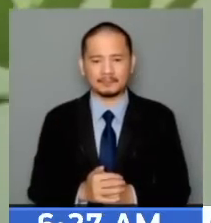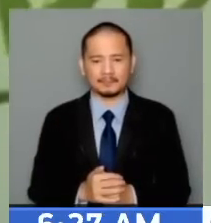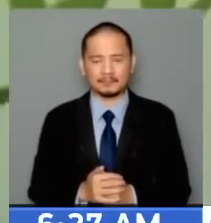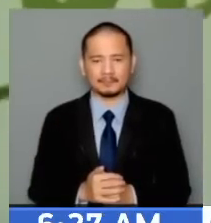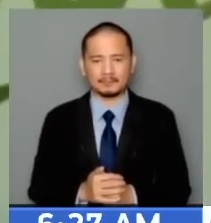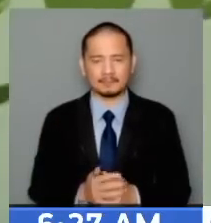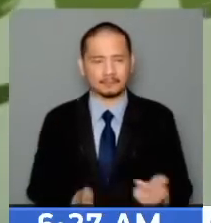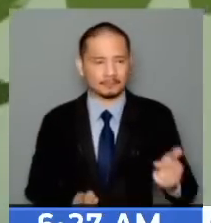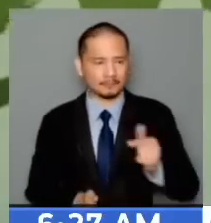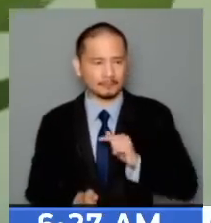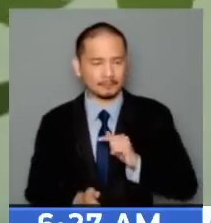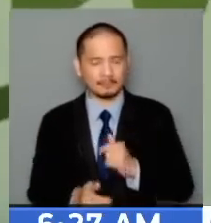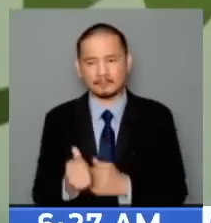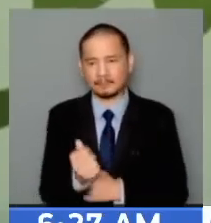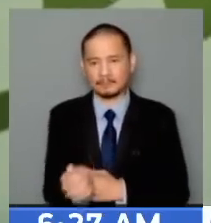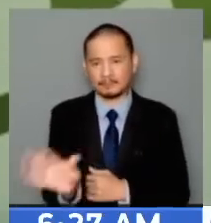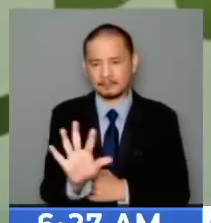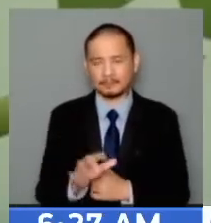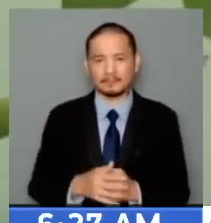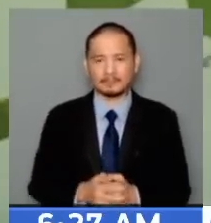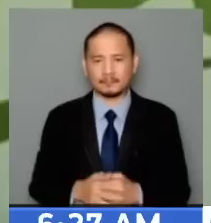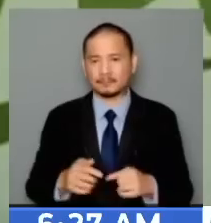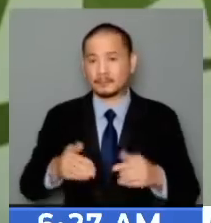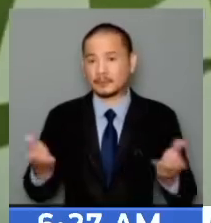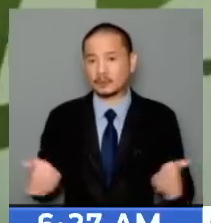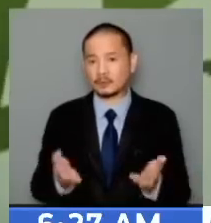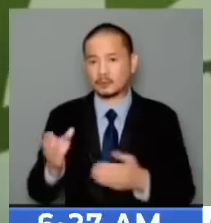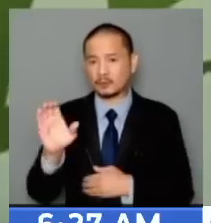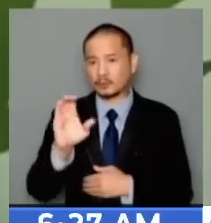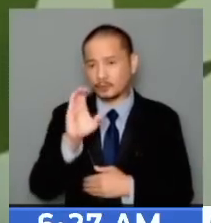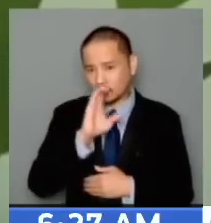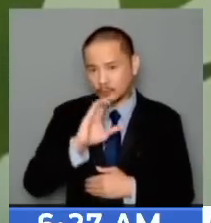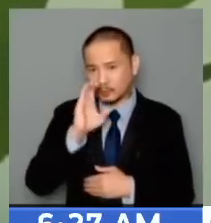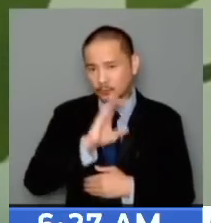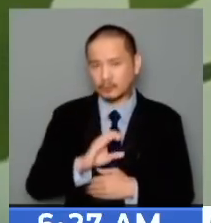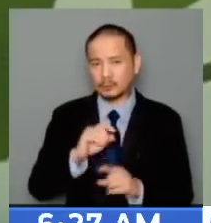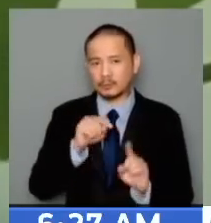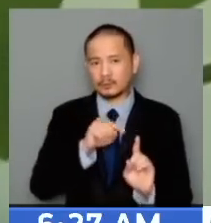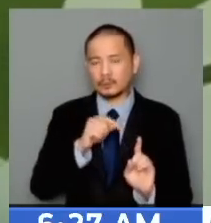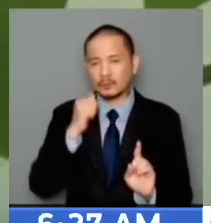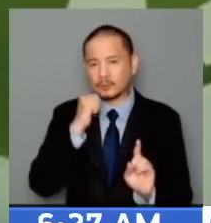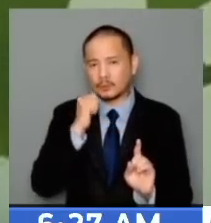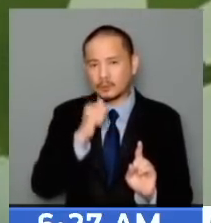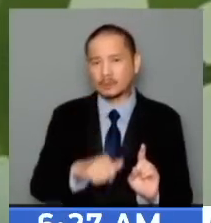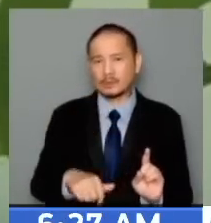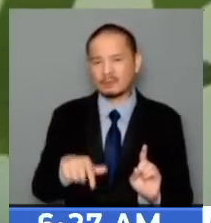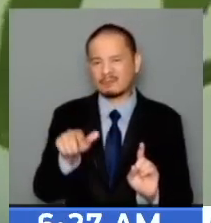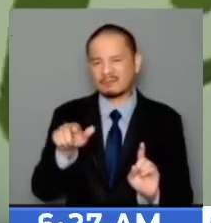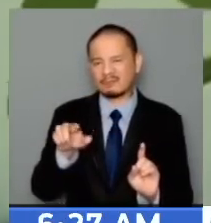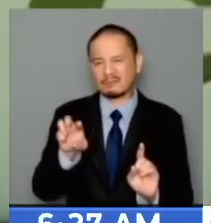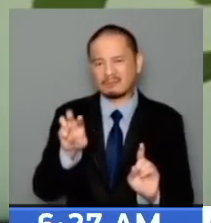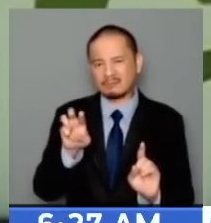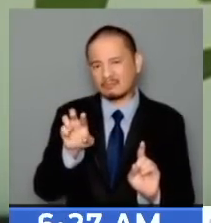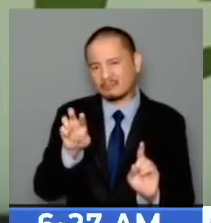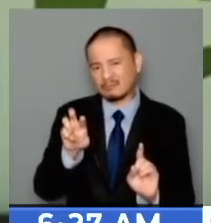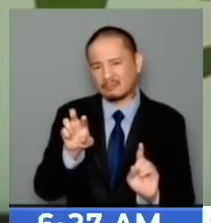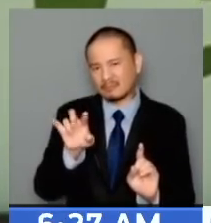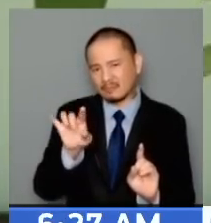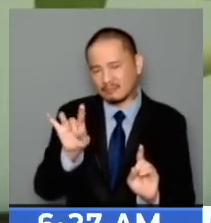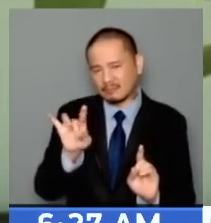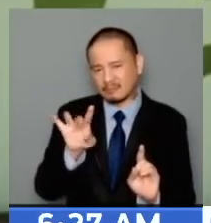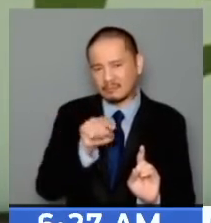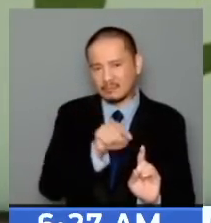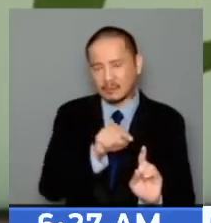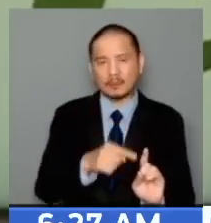May buntag, Ivan, dito sa Cebu. Patay ang isang babaeng 18 taong gulang matapos barilin ng lalaking nanloob sa kanilang